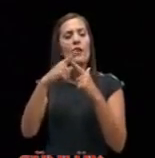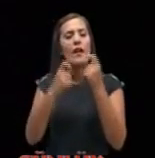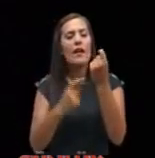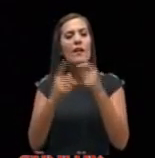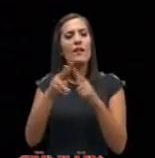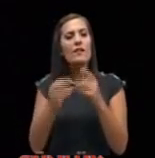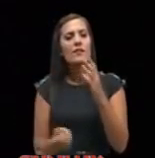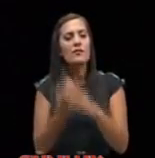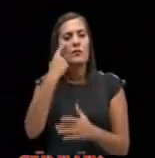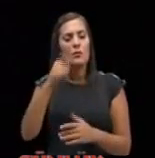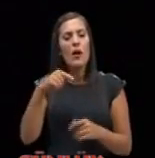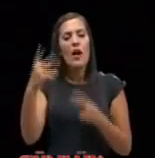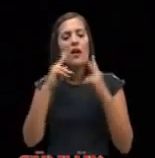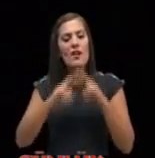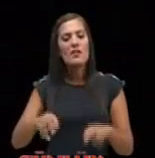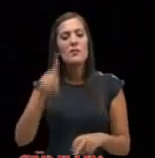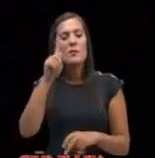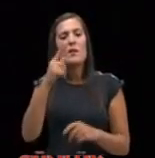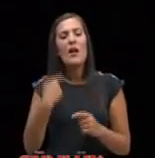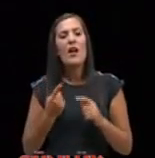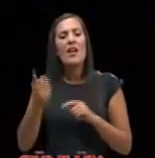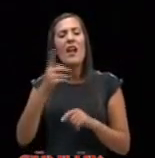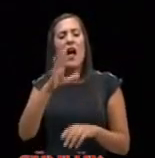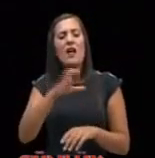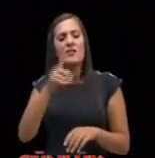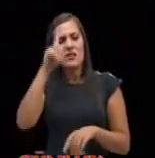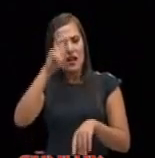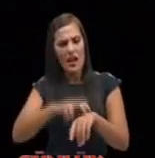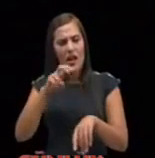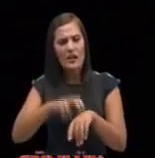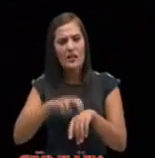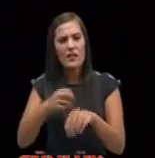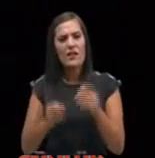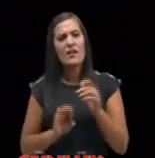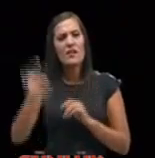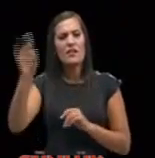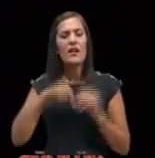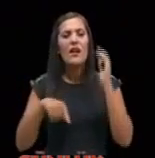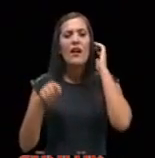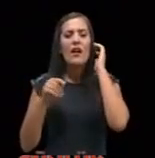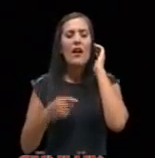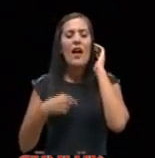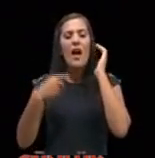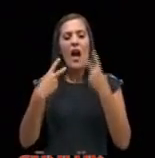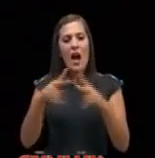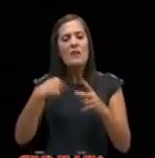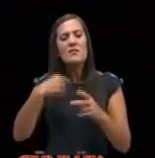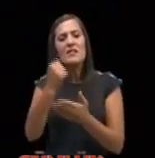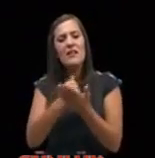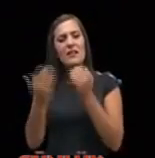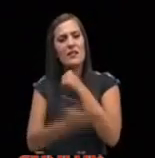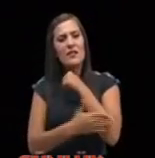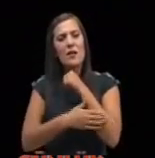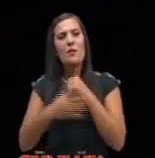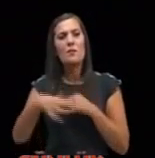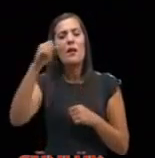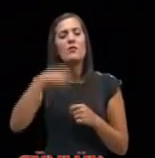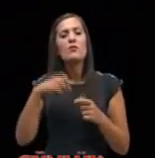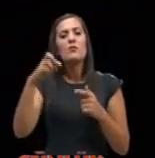Deney sırasında bir sesle ilişkilendirilerek elektrik şoku verilen fareler bu şekilde korku duymaya koşullanmışlar.